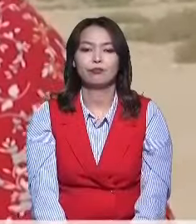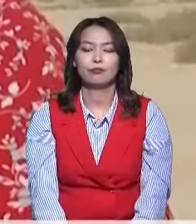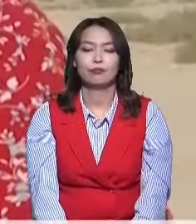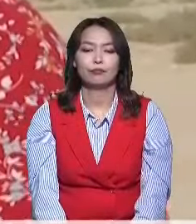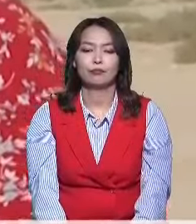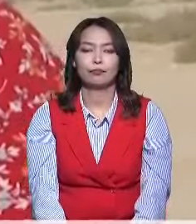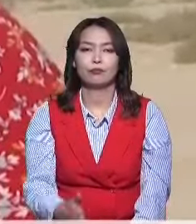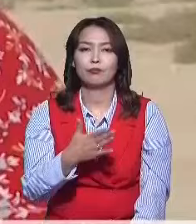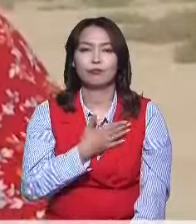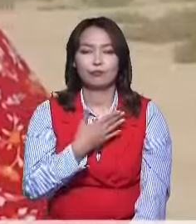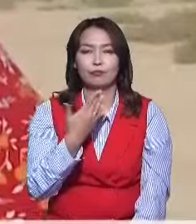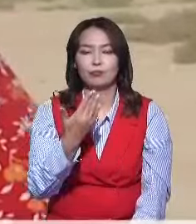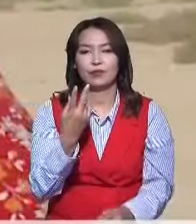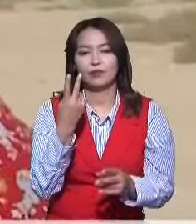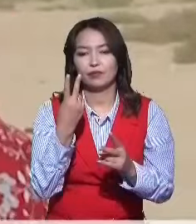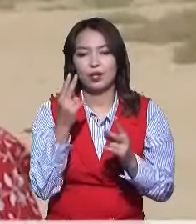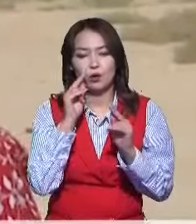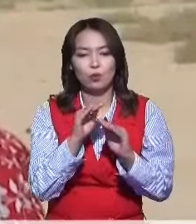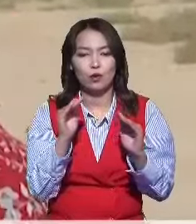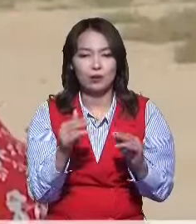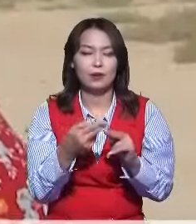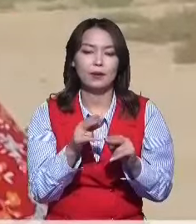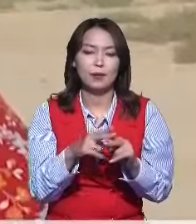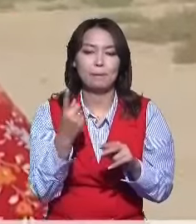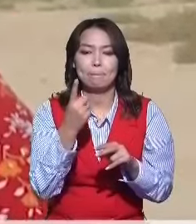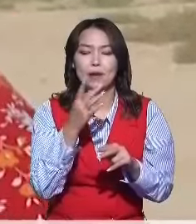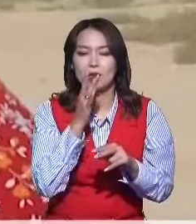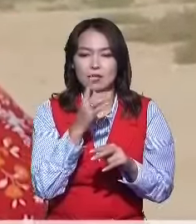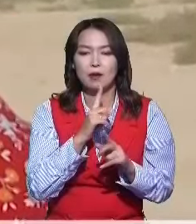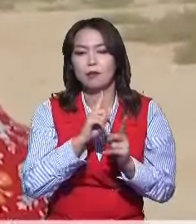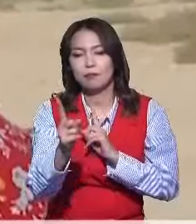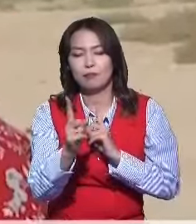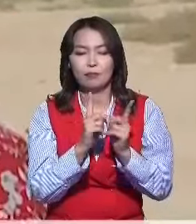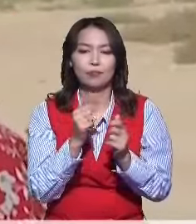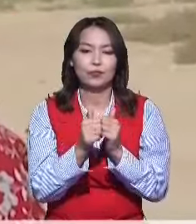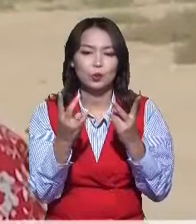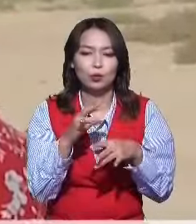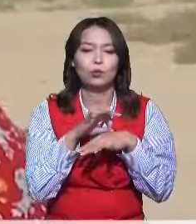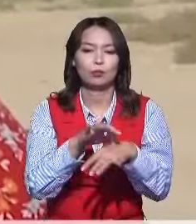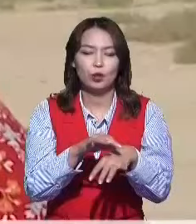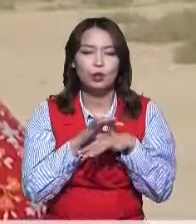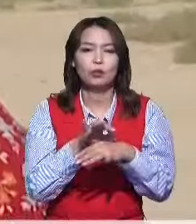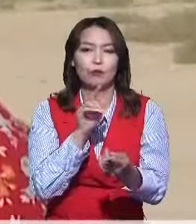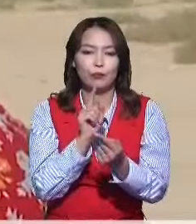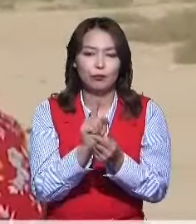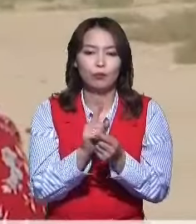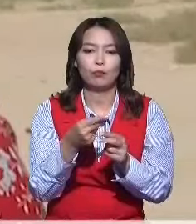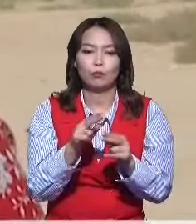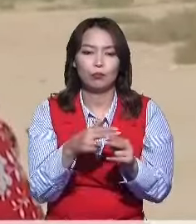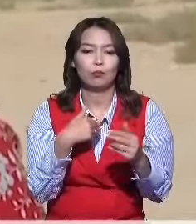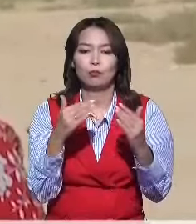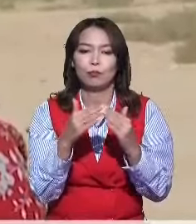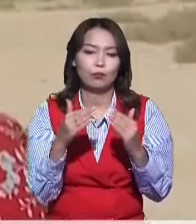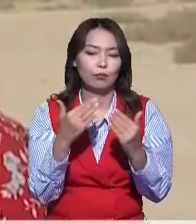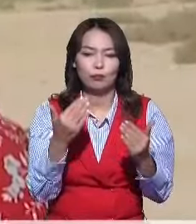У меня 2 школьника. Один учится в первую смену, еще один во вторую. Каждого нужно проводить и встретить. При этом дома у меня